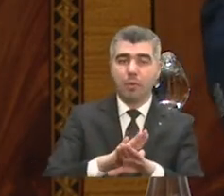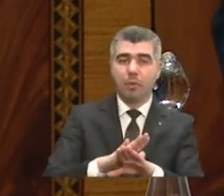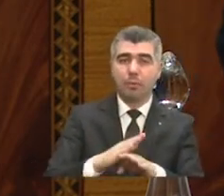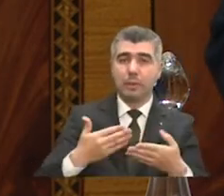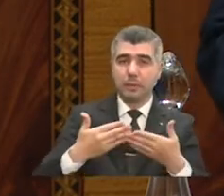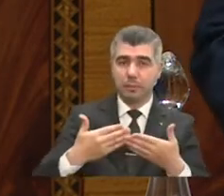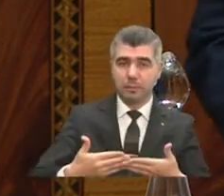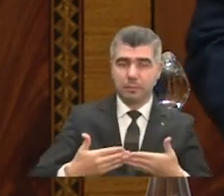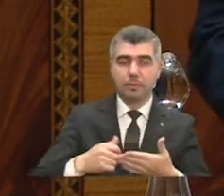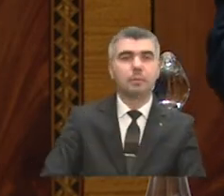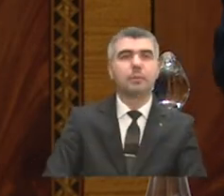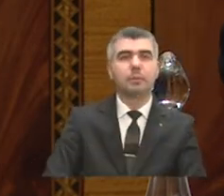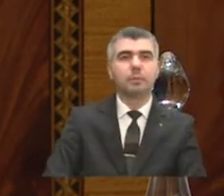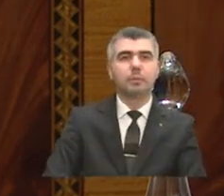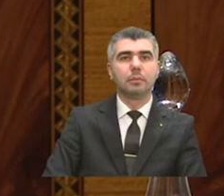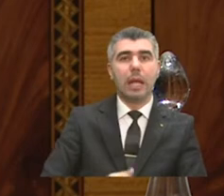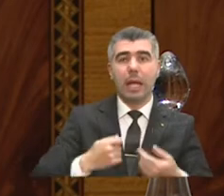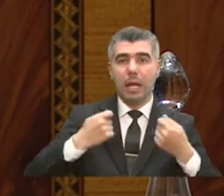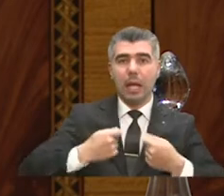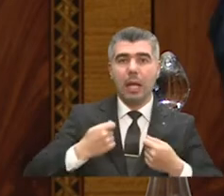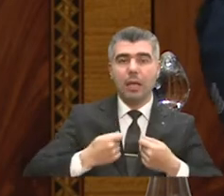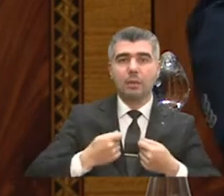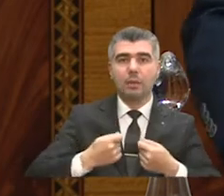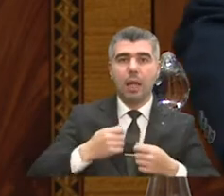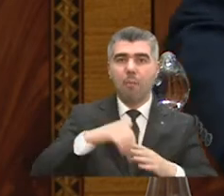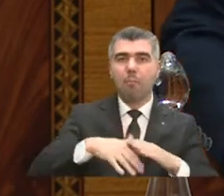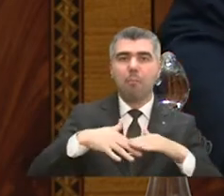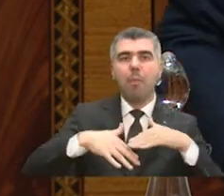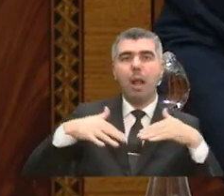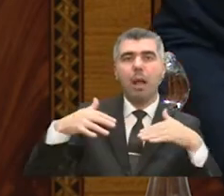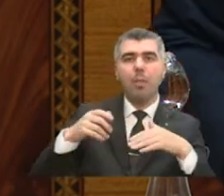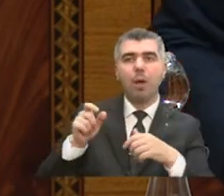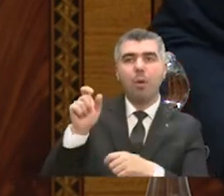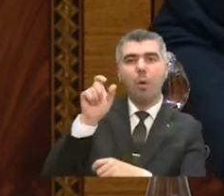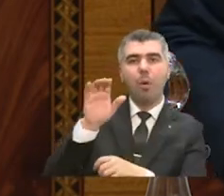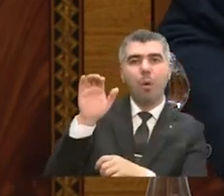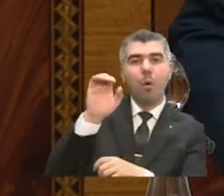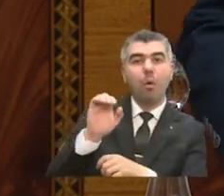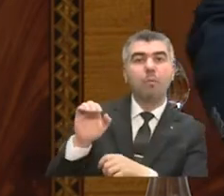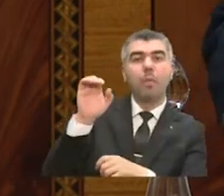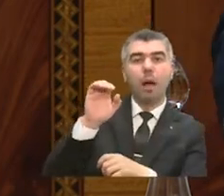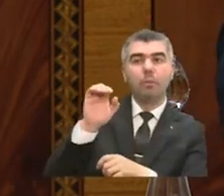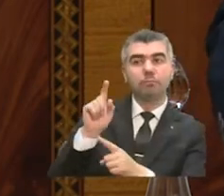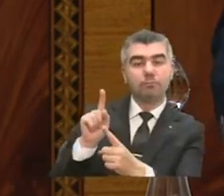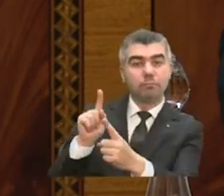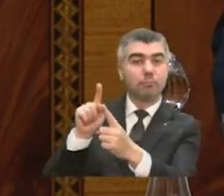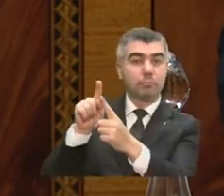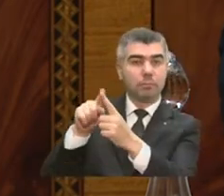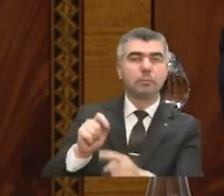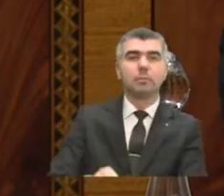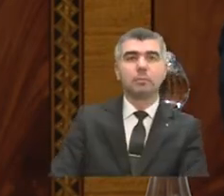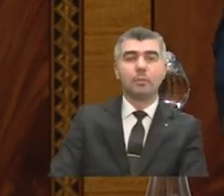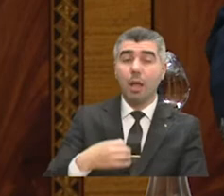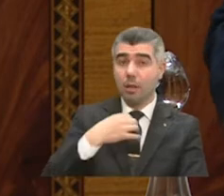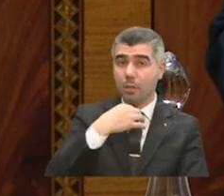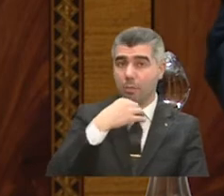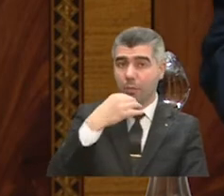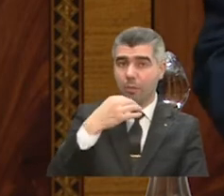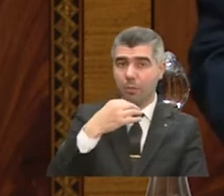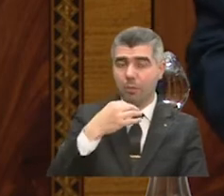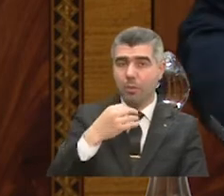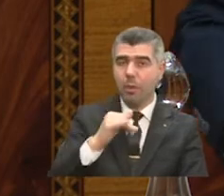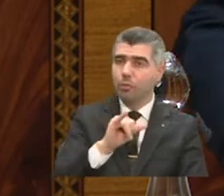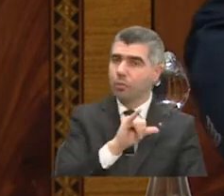Parlement dans ces deux chambres, permettez-moi de m'adresser à la présidence de l'Union européenne et